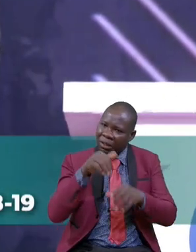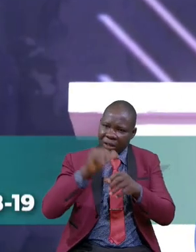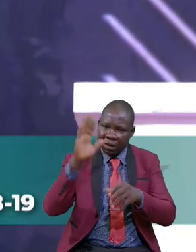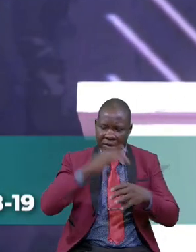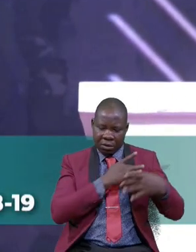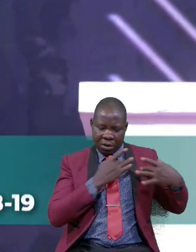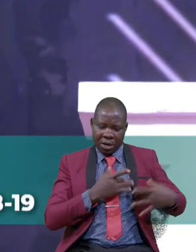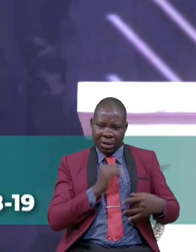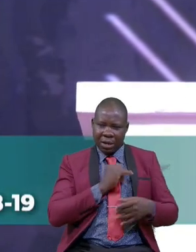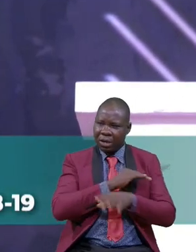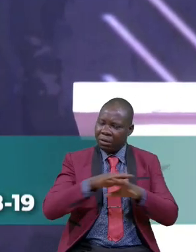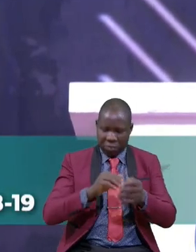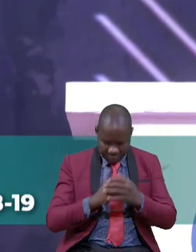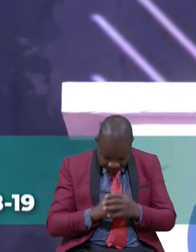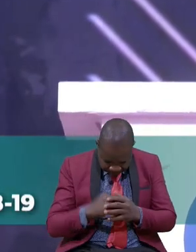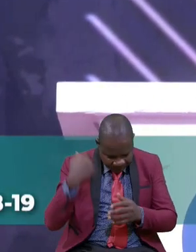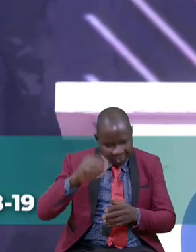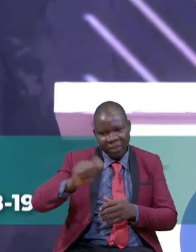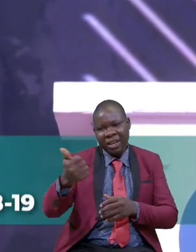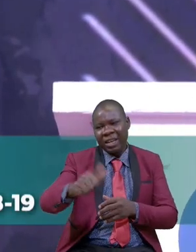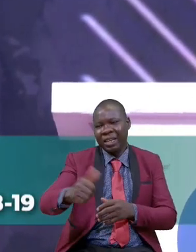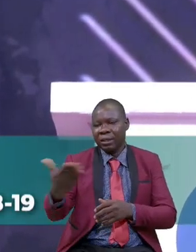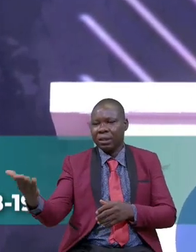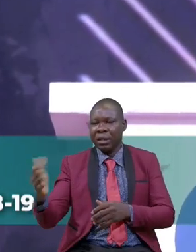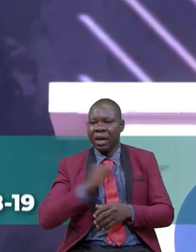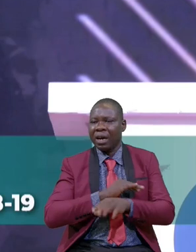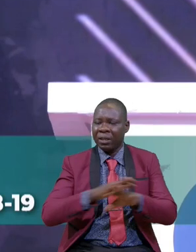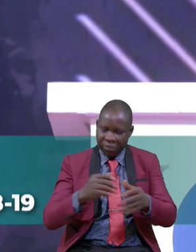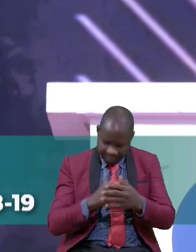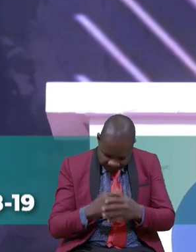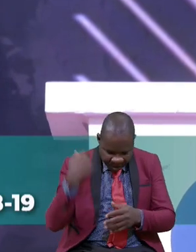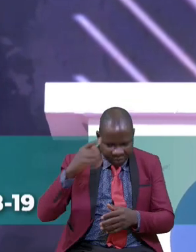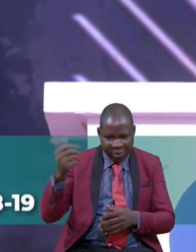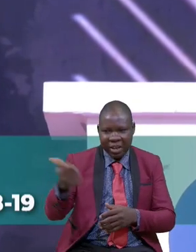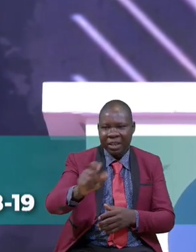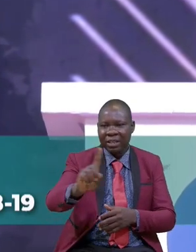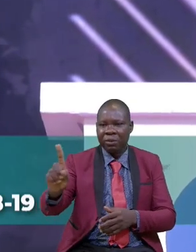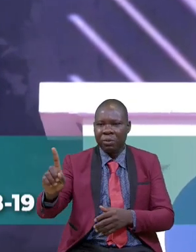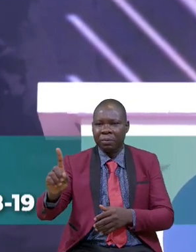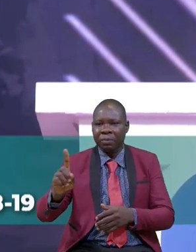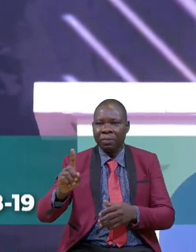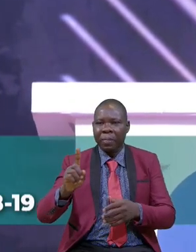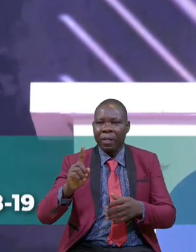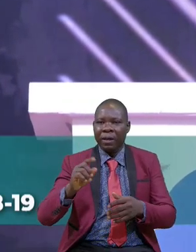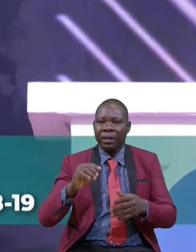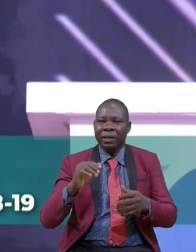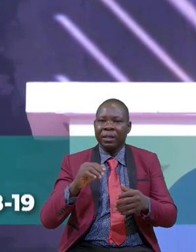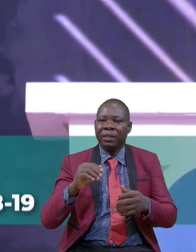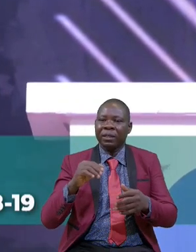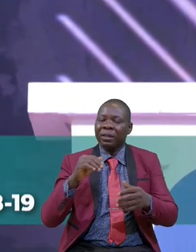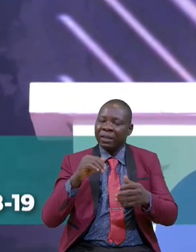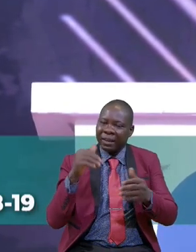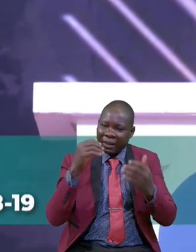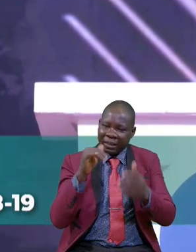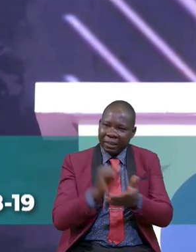ne courbe devant rien du tout, pour personne. Courber là-bas, il doit balayer la chose de devant moi.